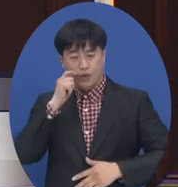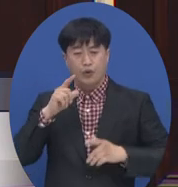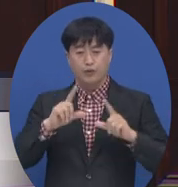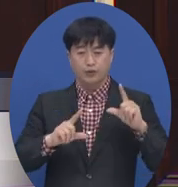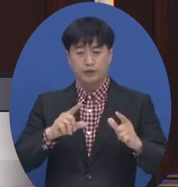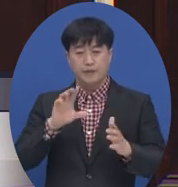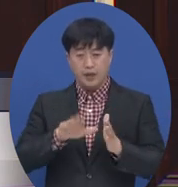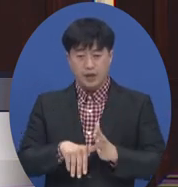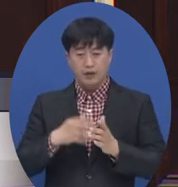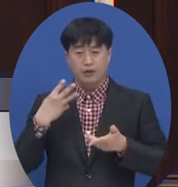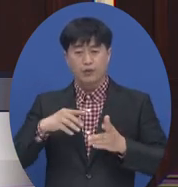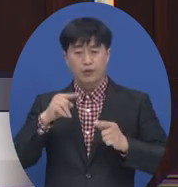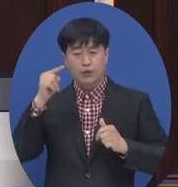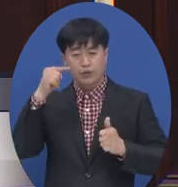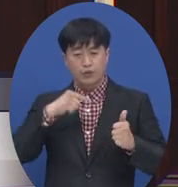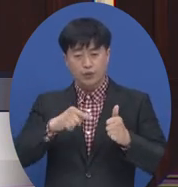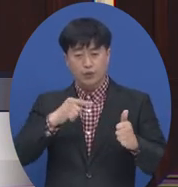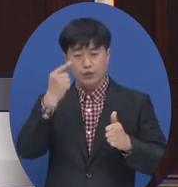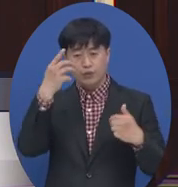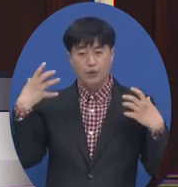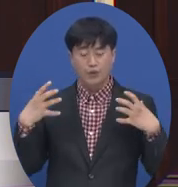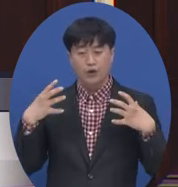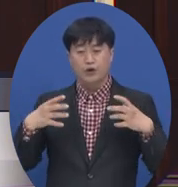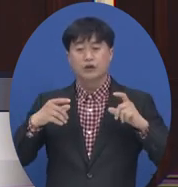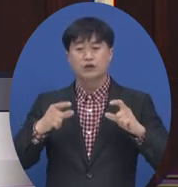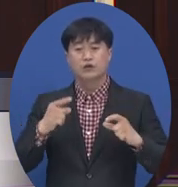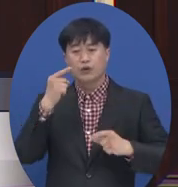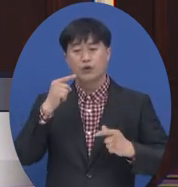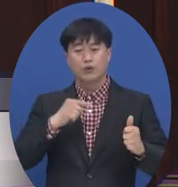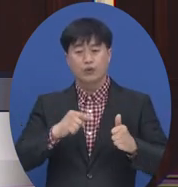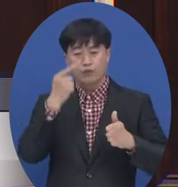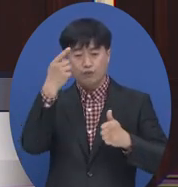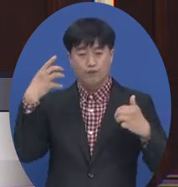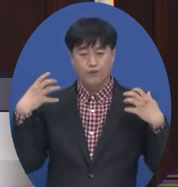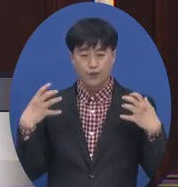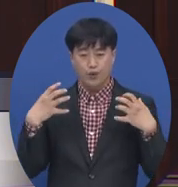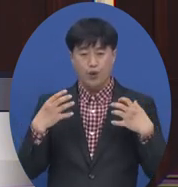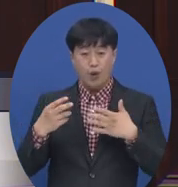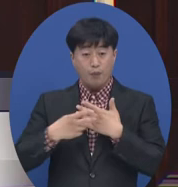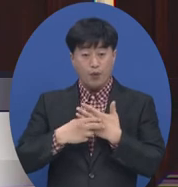상황에서는 경기도 교육청과 지역 교육청의